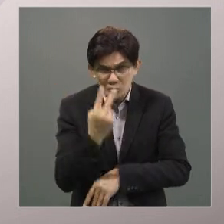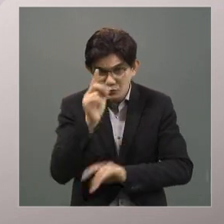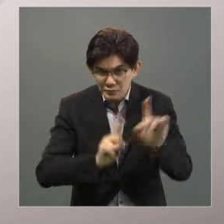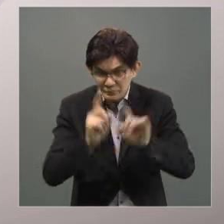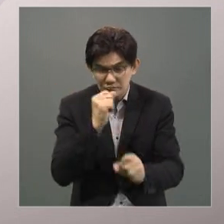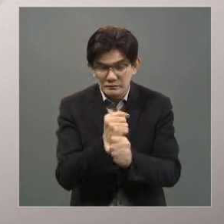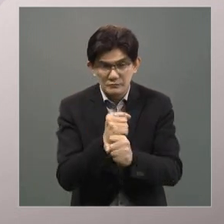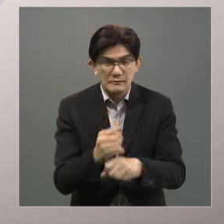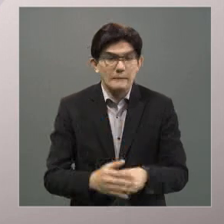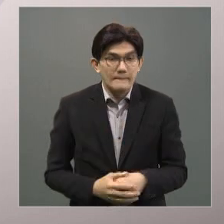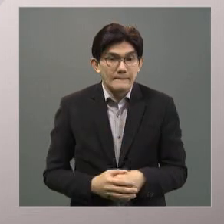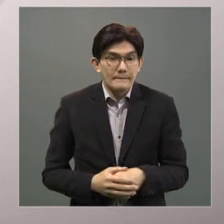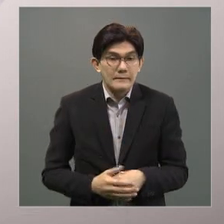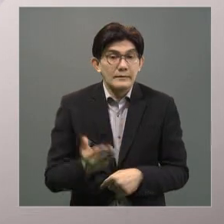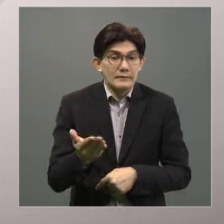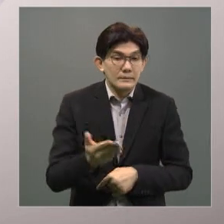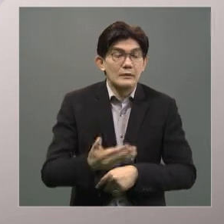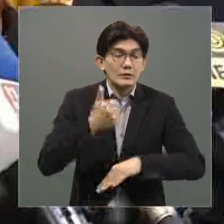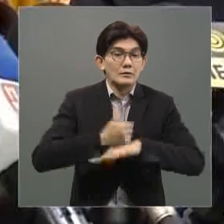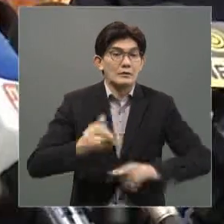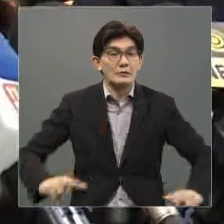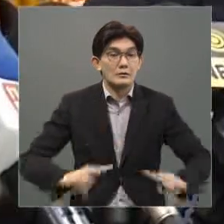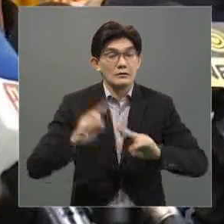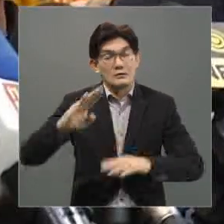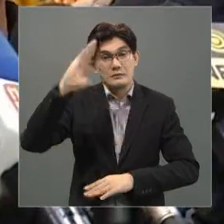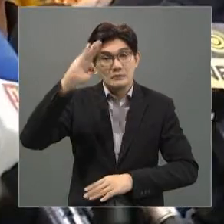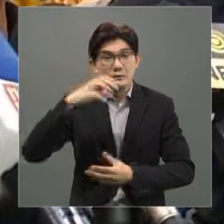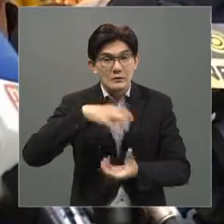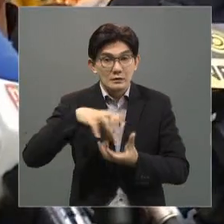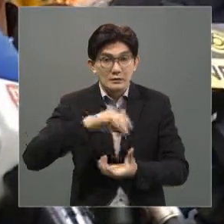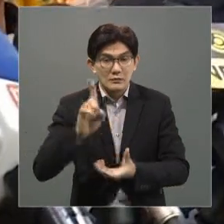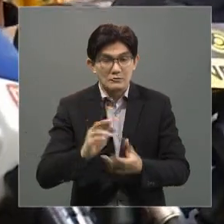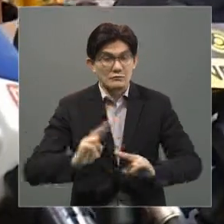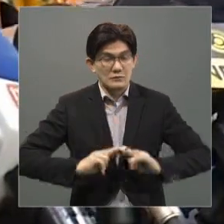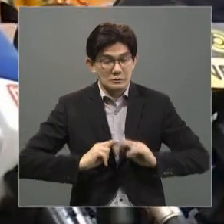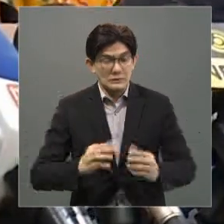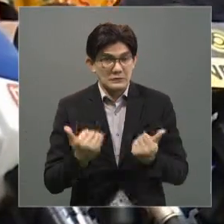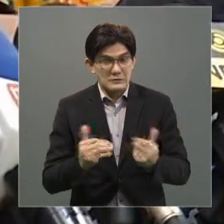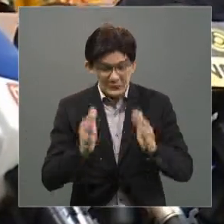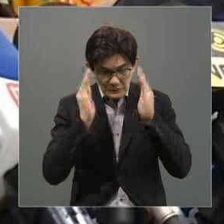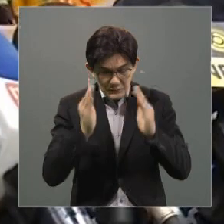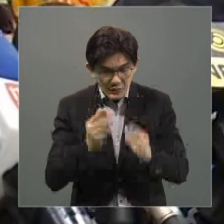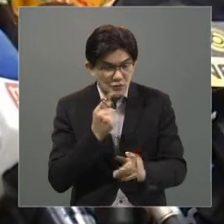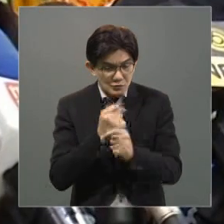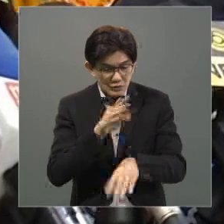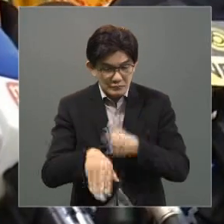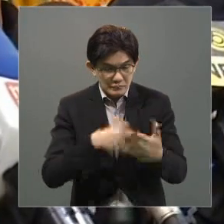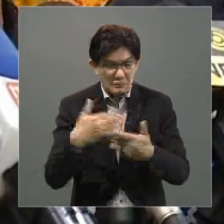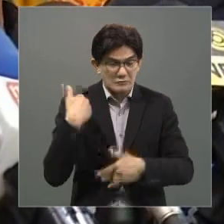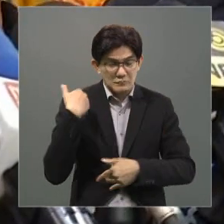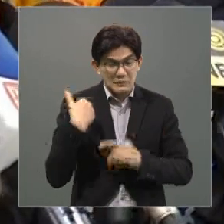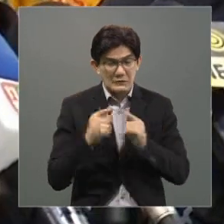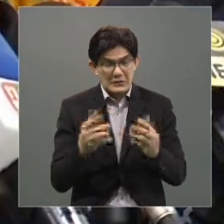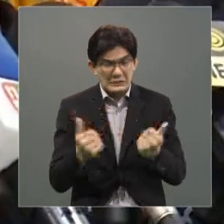านค่ะอย่างคุณสุทินคลังแสงรัฐมนตรีว่าการกระทรวงกลาโหมเองก็บอกว่าส่วนตัวเนี่ยจริงๆแล้วตั้งใจมาตอบทุกครั้งนะแต่บ